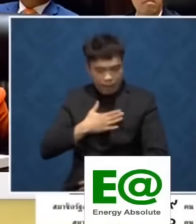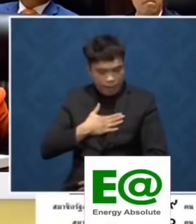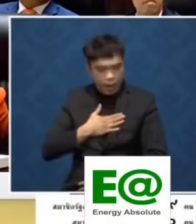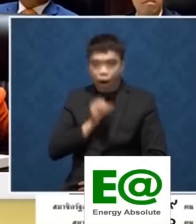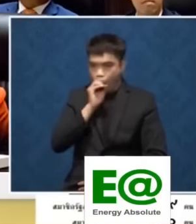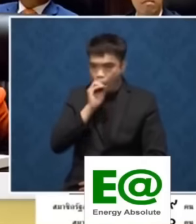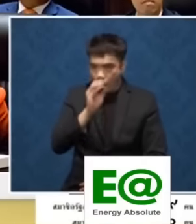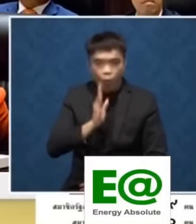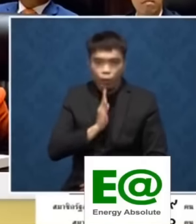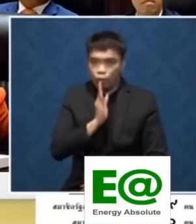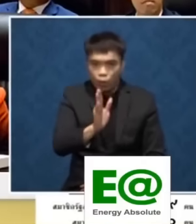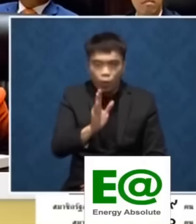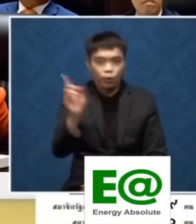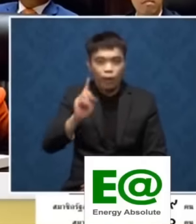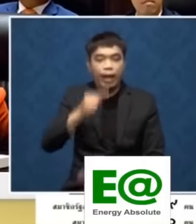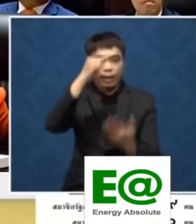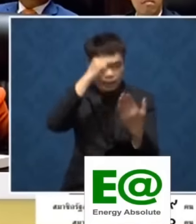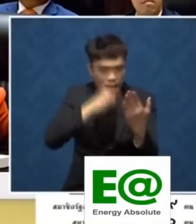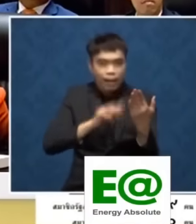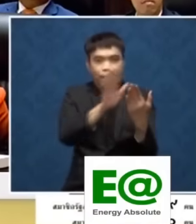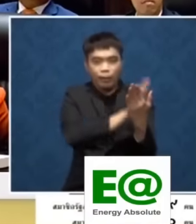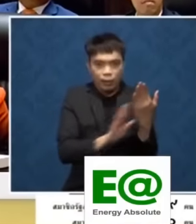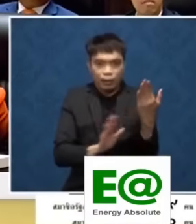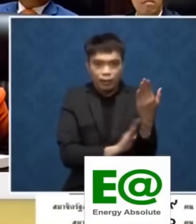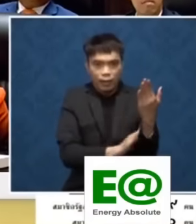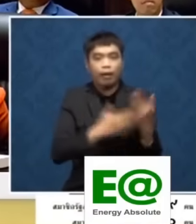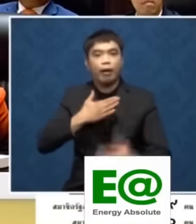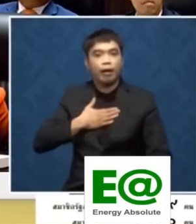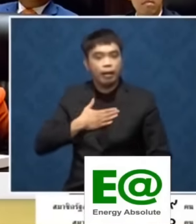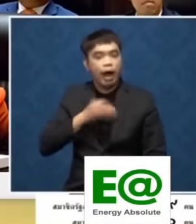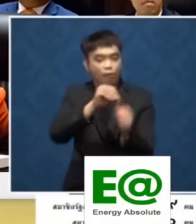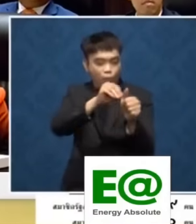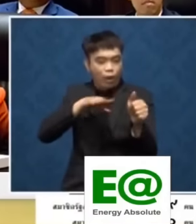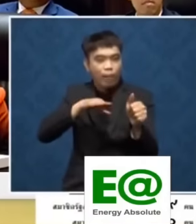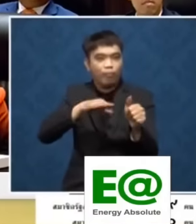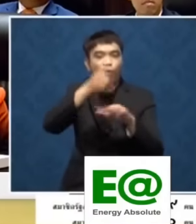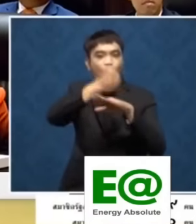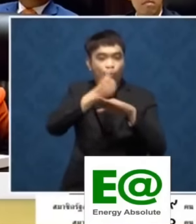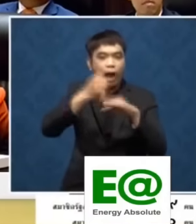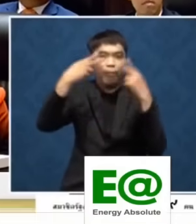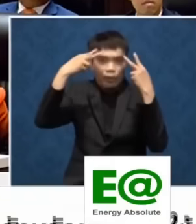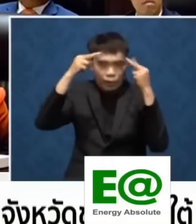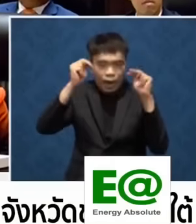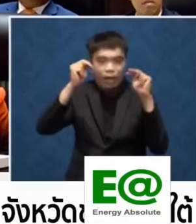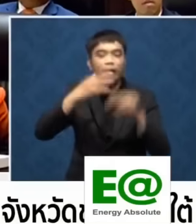นะครับว่ารัฐไทยภายใต้การนำของผู้นำที่ชื่อพิธาลิ้มเจริญรัตน์ประเทศไทยจะ